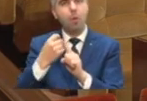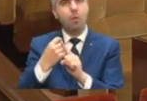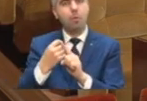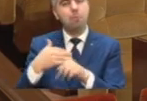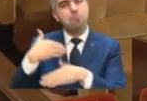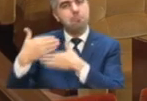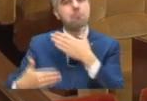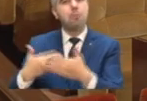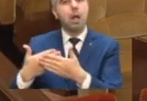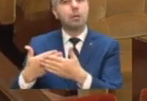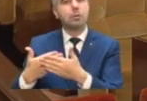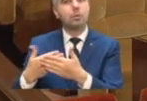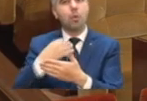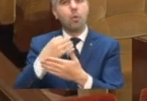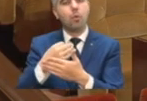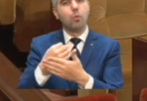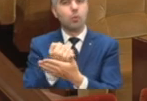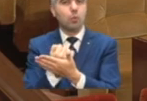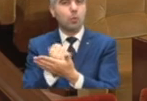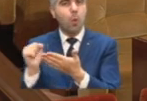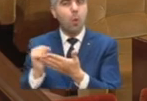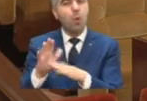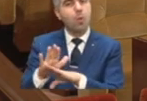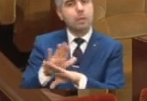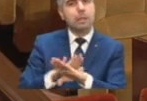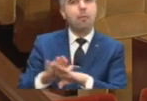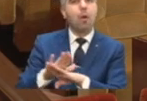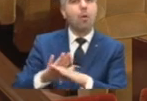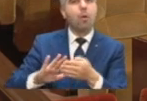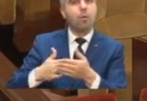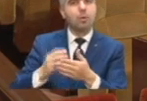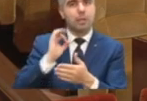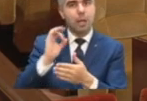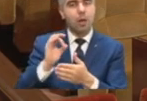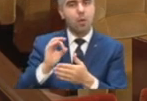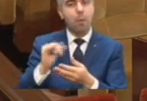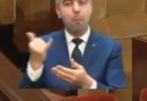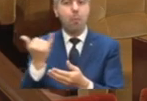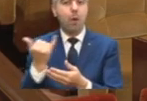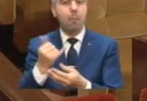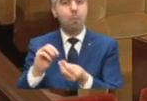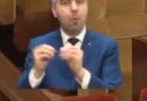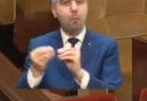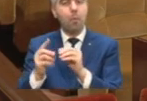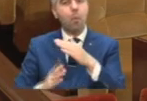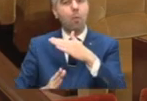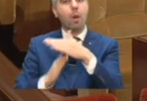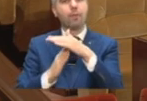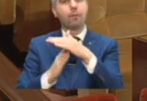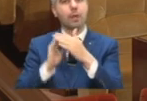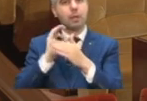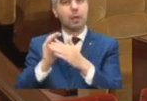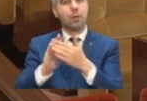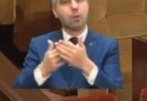بعد الانتهاء، وتطلبي السحب وتطلبي الاعتذار بعد الانتهاء. الخلل الذي حدث هو أن تمت مقاطعة السيد النائب أثناء